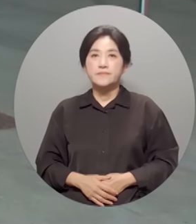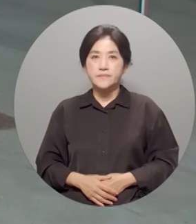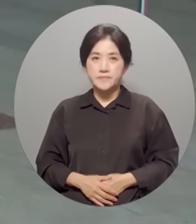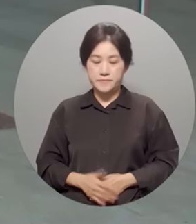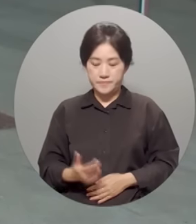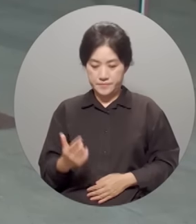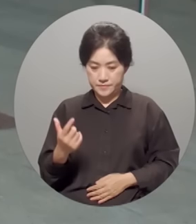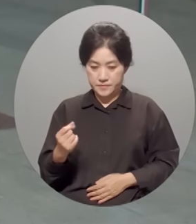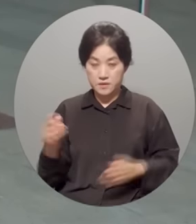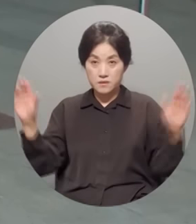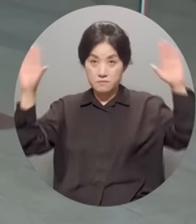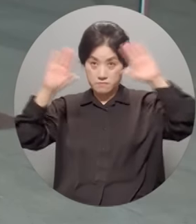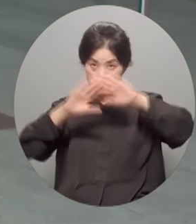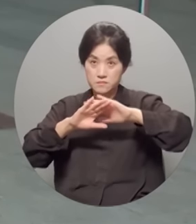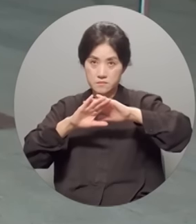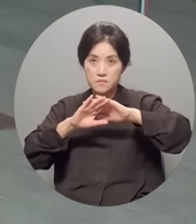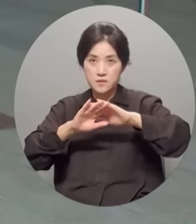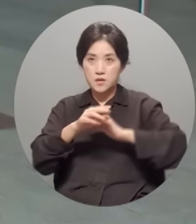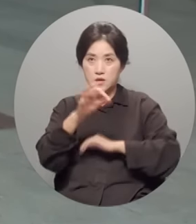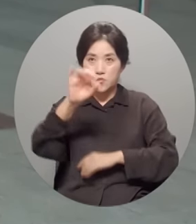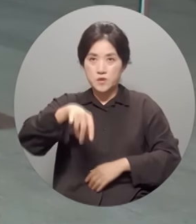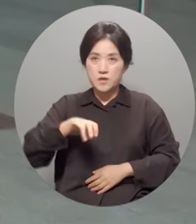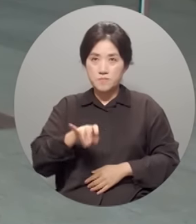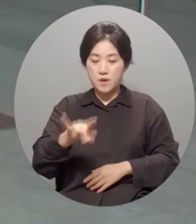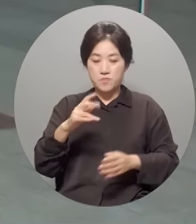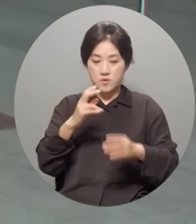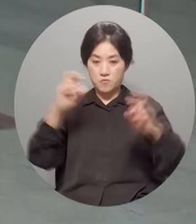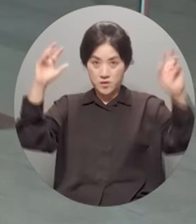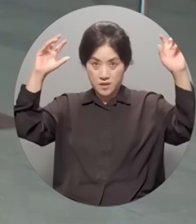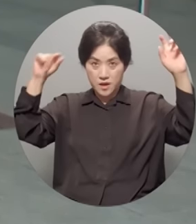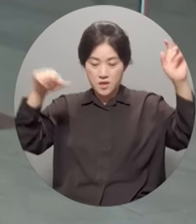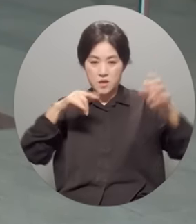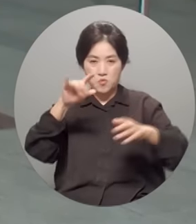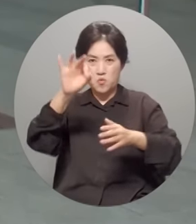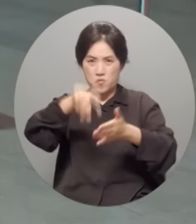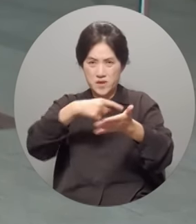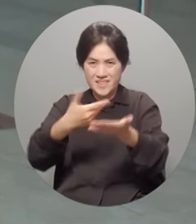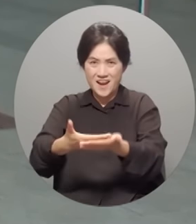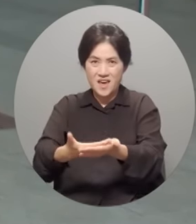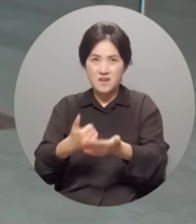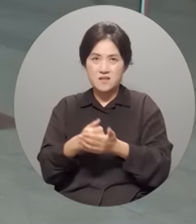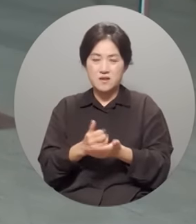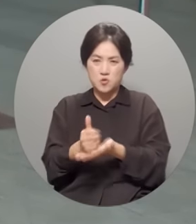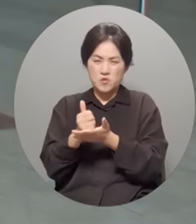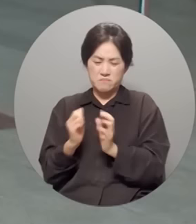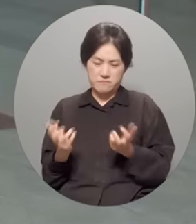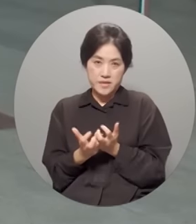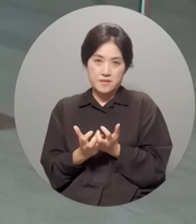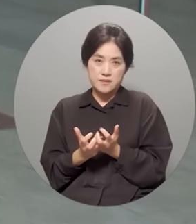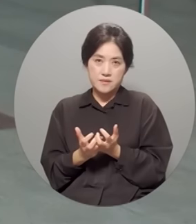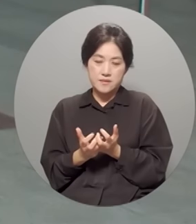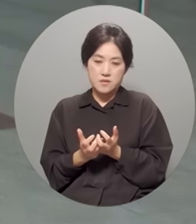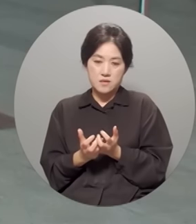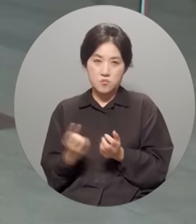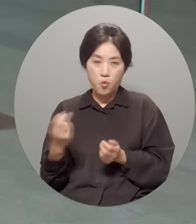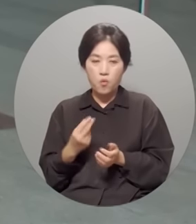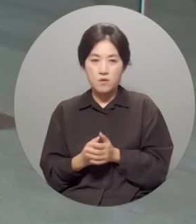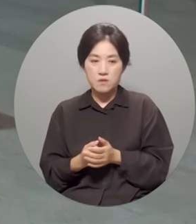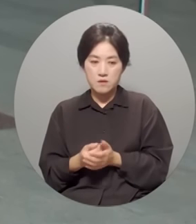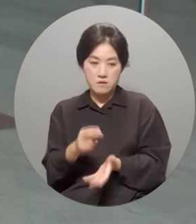네, 날이 어두워졌지만 위메프 본사 안에는 여전히 환불을 요구하는 고객들로 가득합니다. 대금을 받지 못한